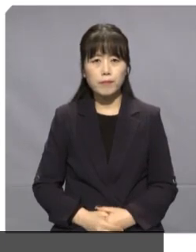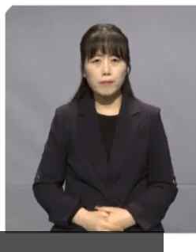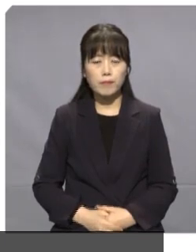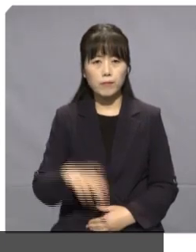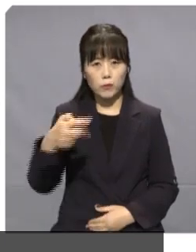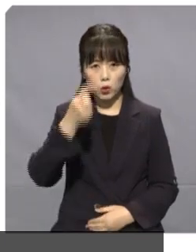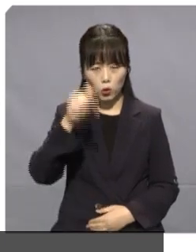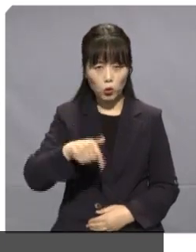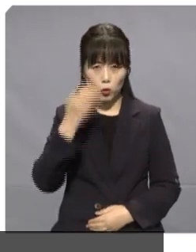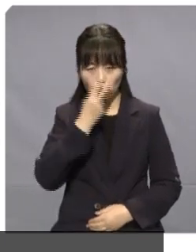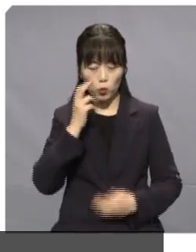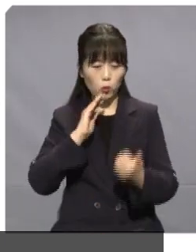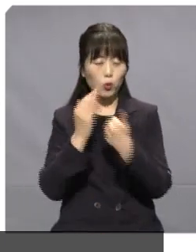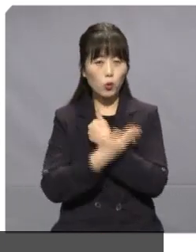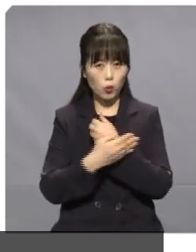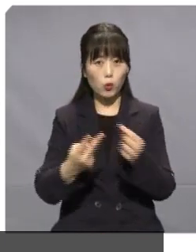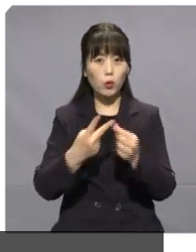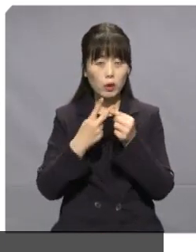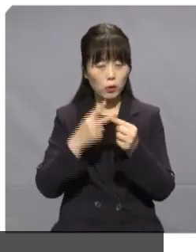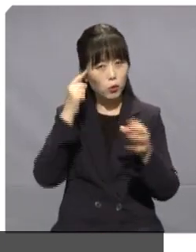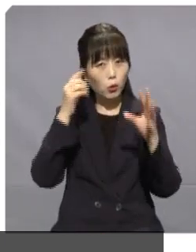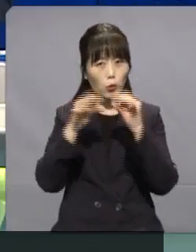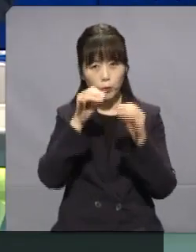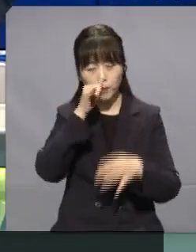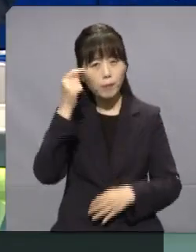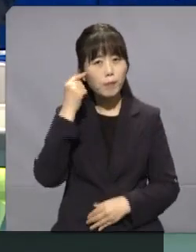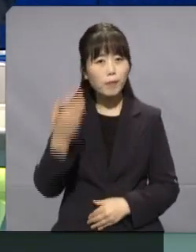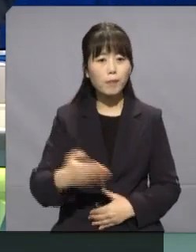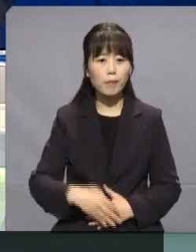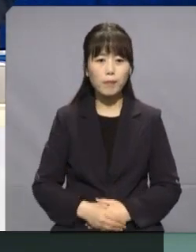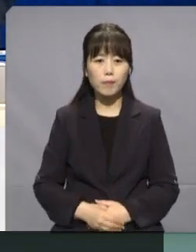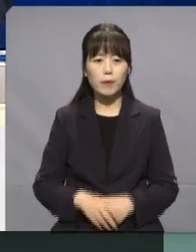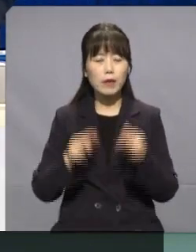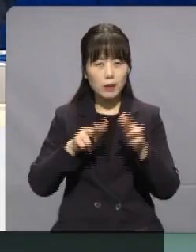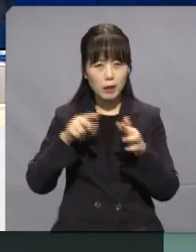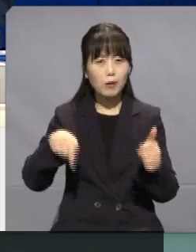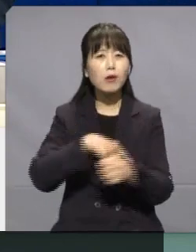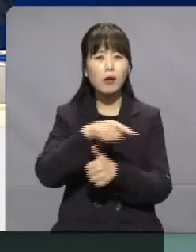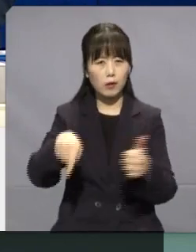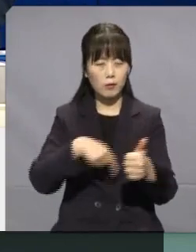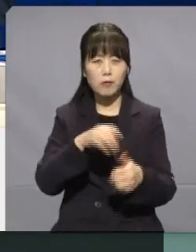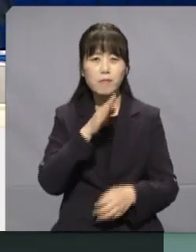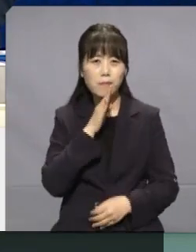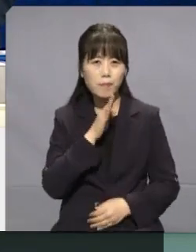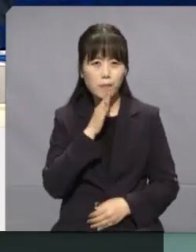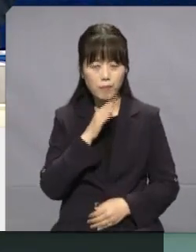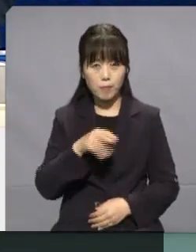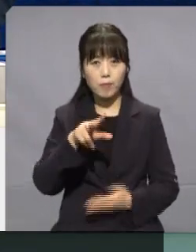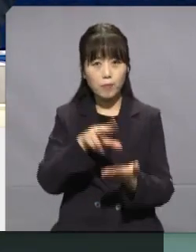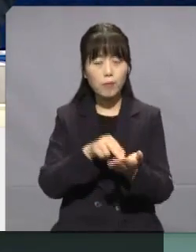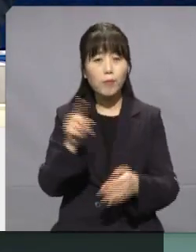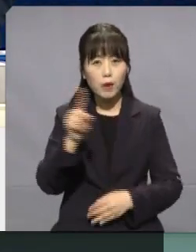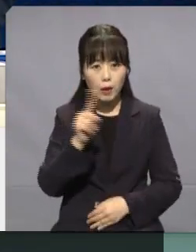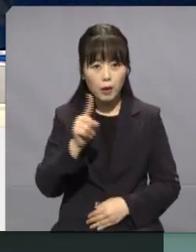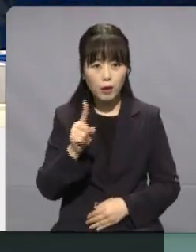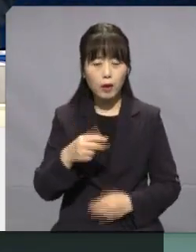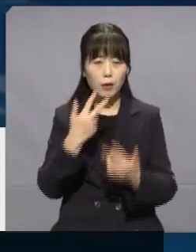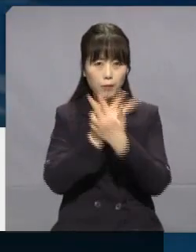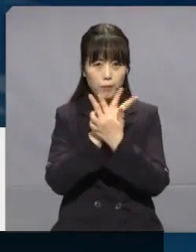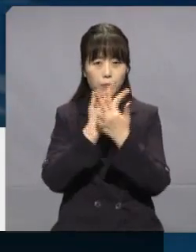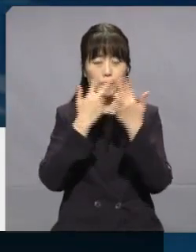조국 수호 시즌 2 동의하십니까 변호사님 지금 현금이 걸린 형국이죠 문제는 그